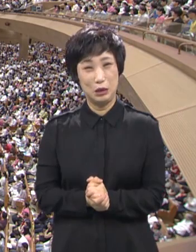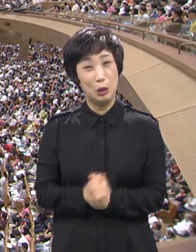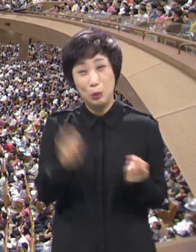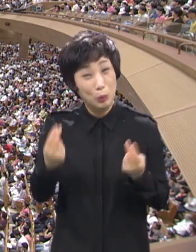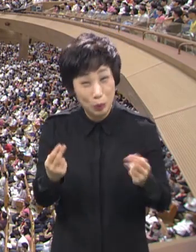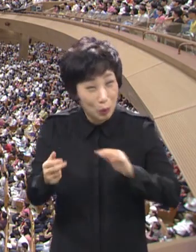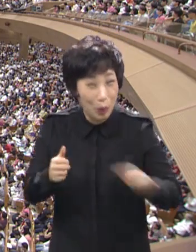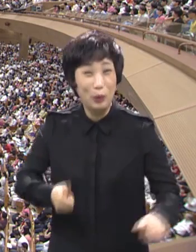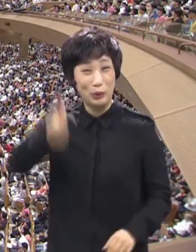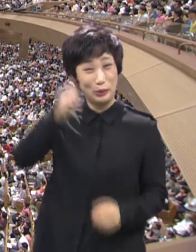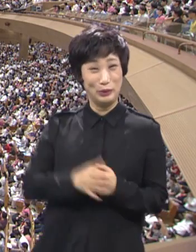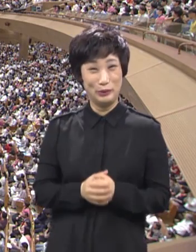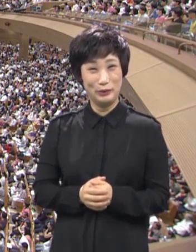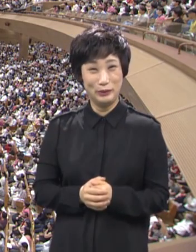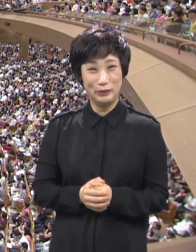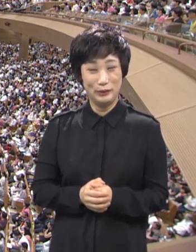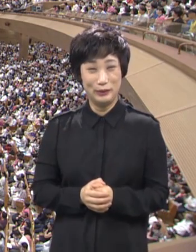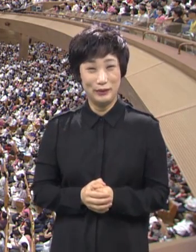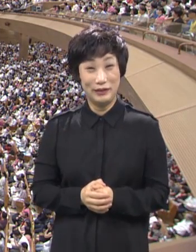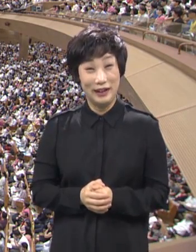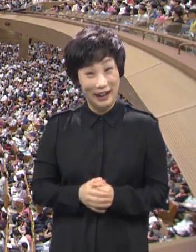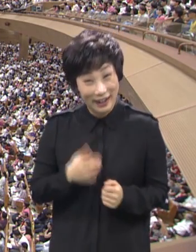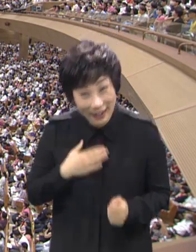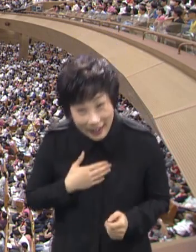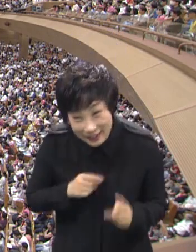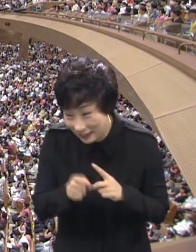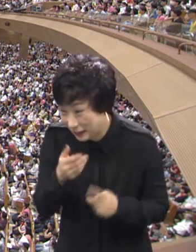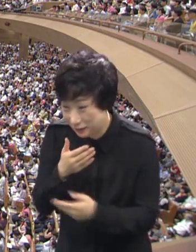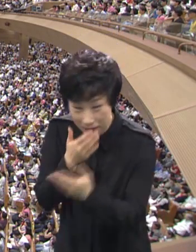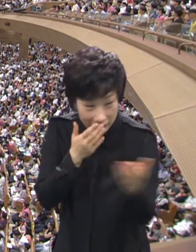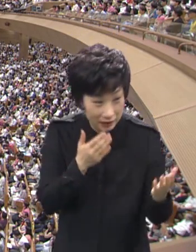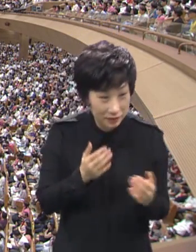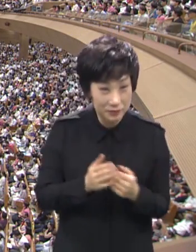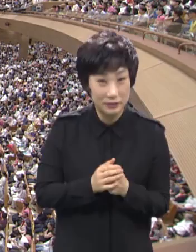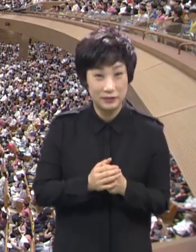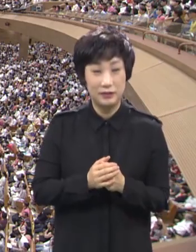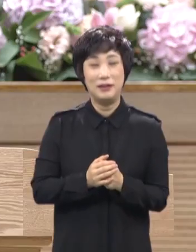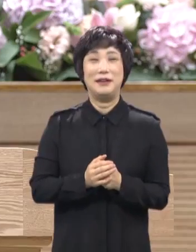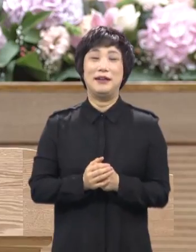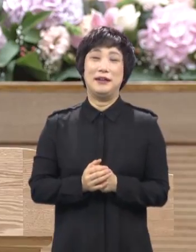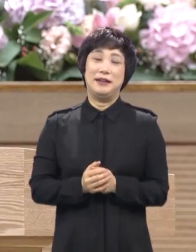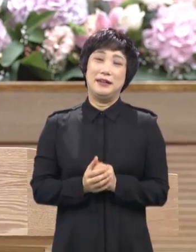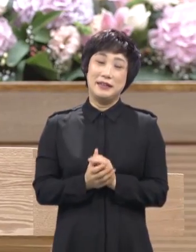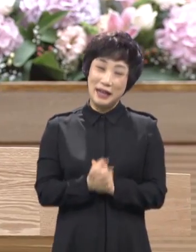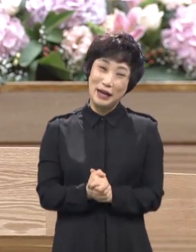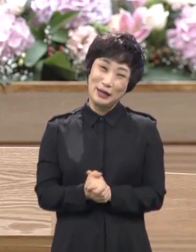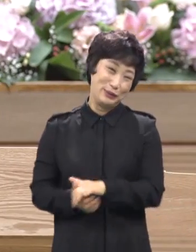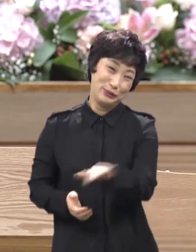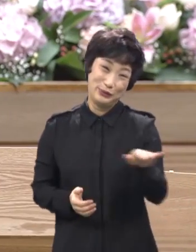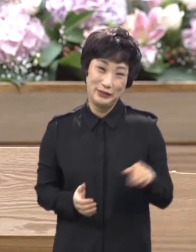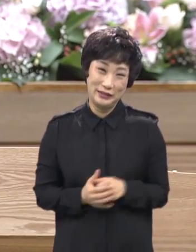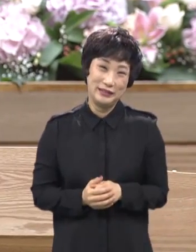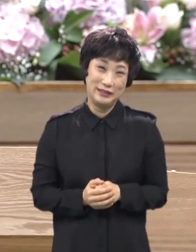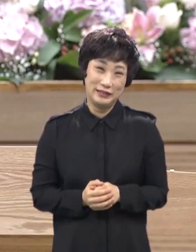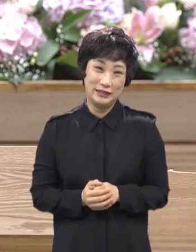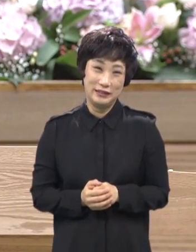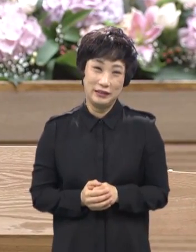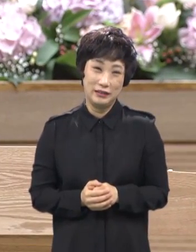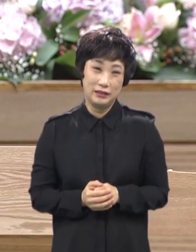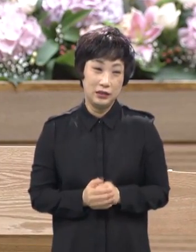비교할 수 없도다. 이해가 됩니까? 예. 그러니까 우리는